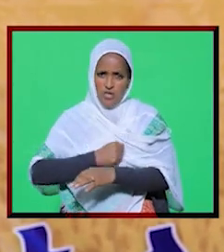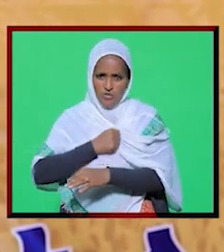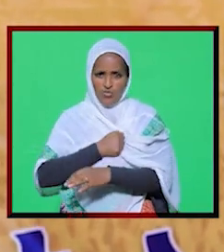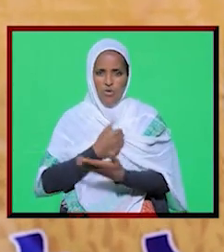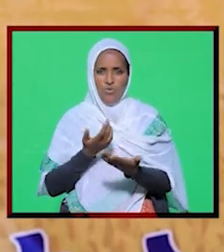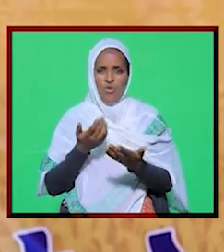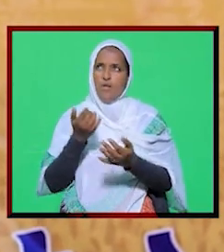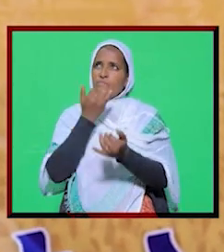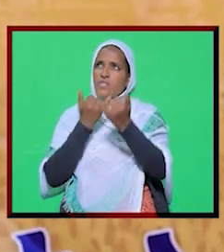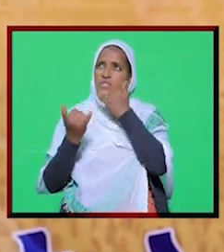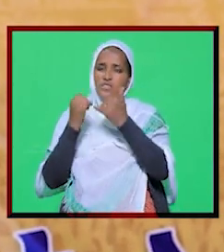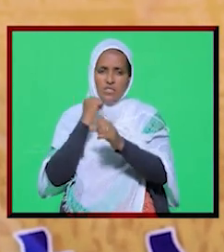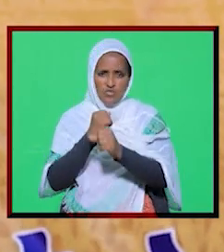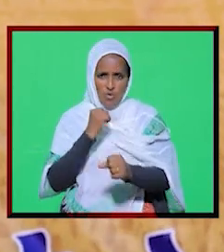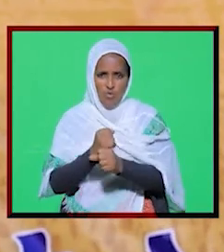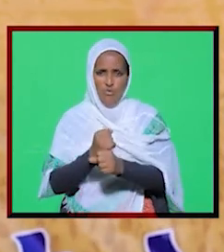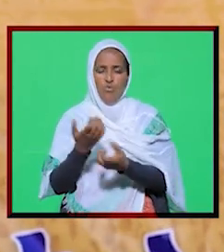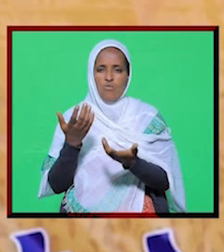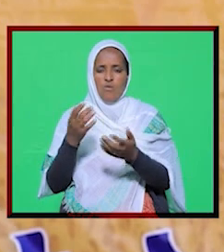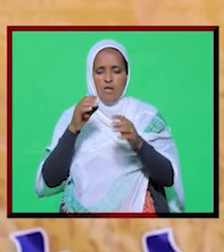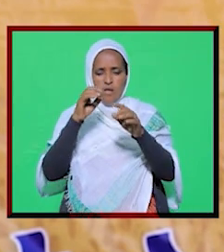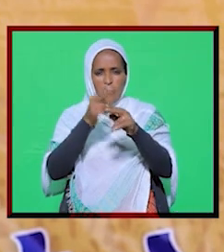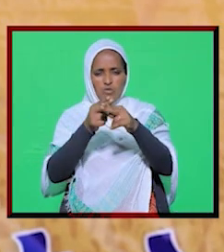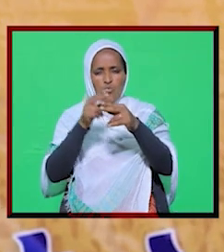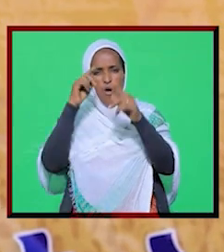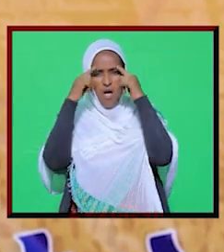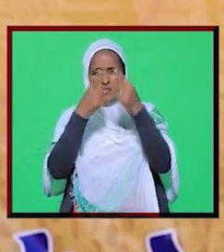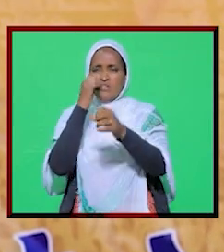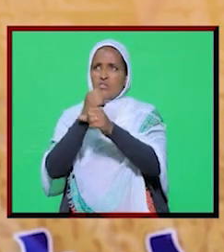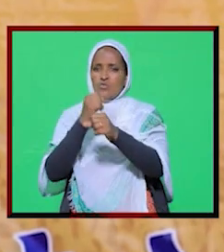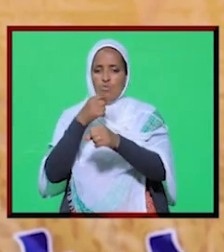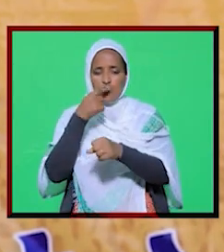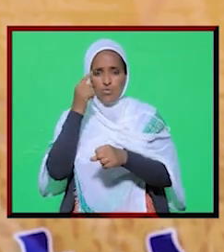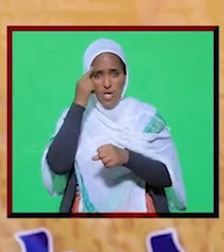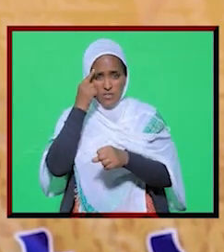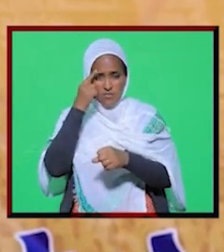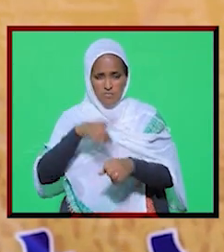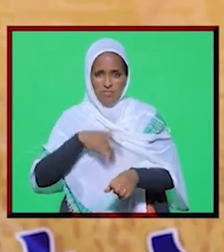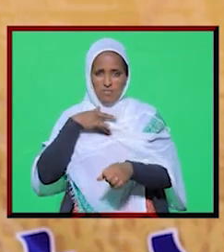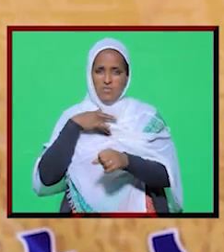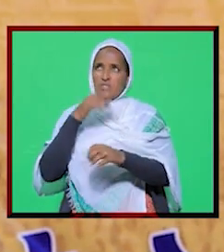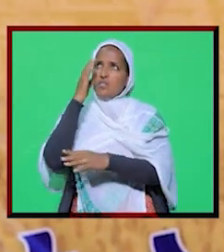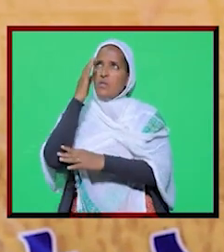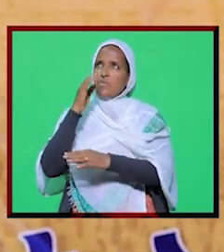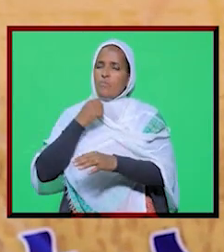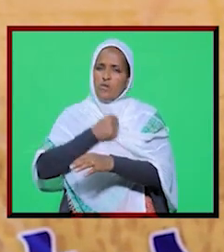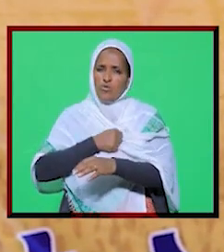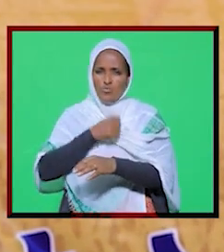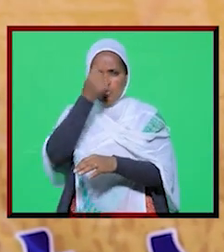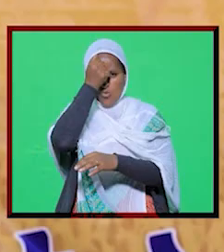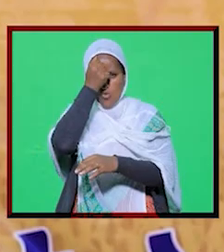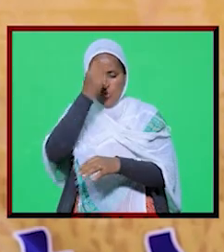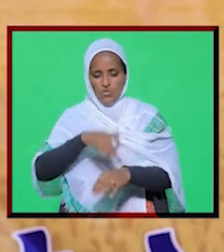አሳዝኛለሁ፣ በድያለሁ፣ ባጭሩ ኃጢአት ሰርቻለሁ ብሎ ሲያስብ ፈጣሪውን ማሳዘኑ